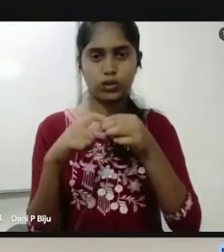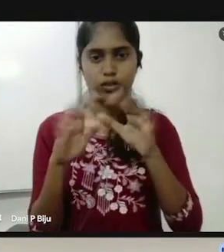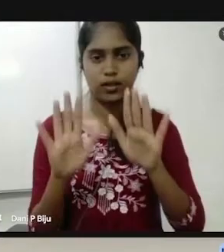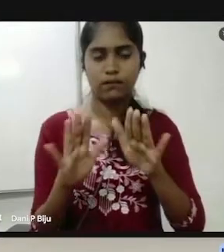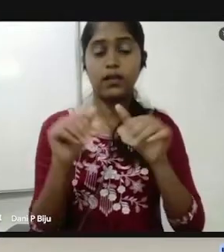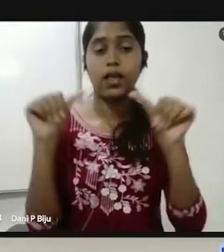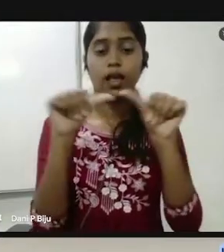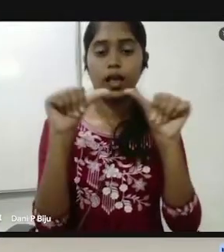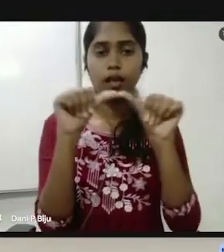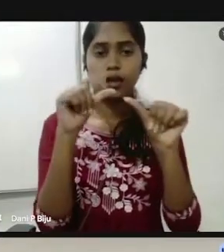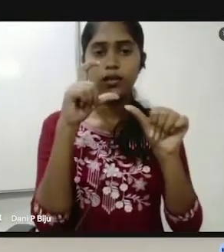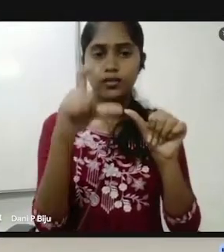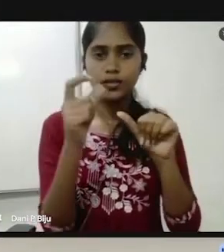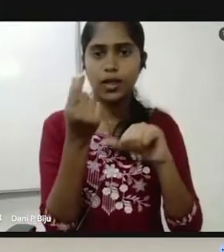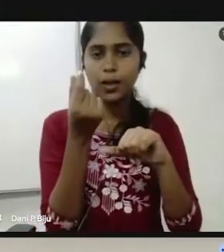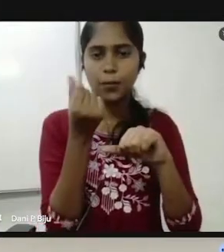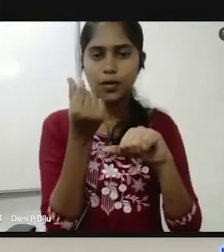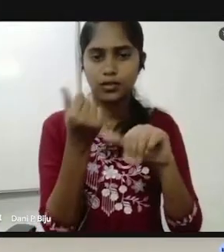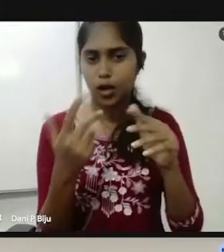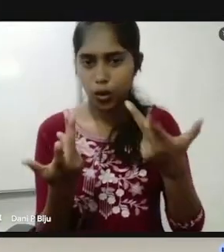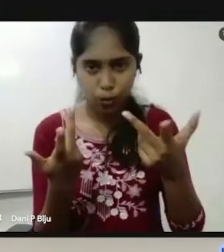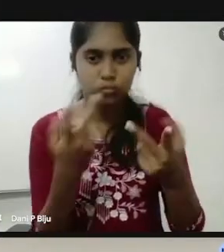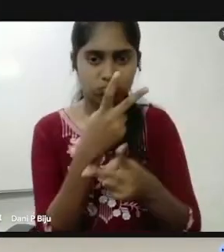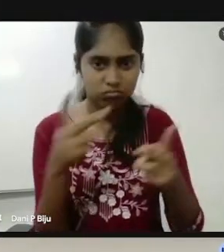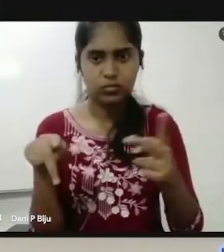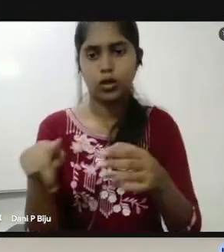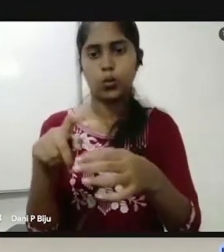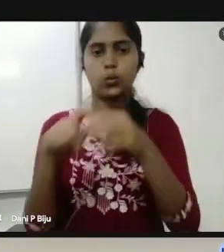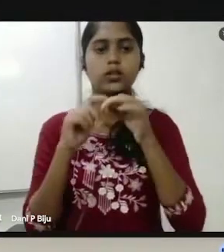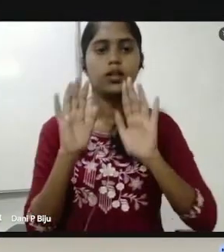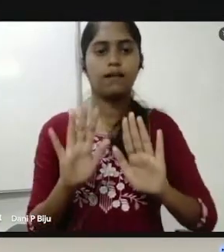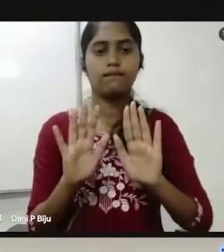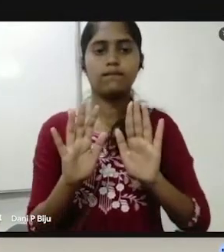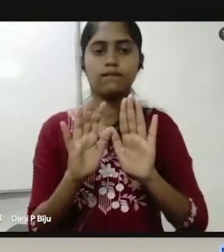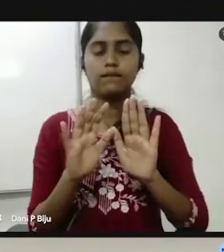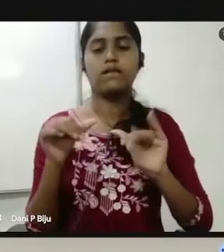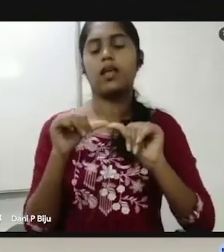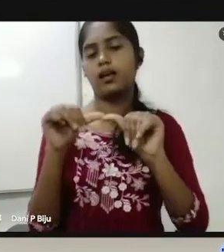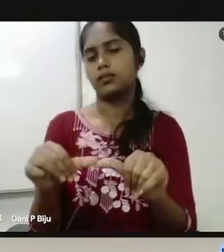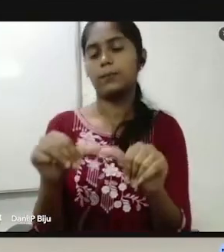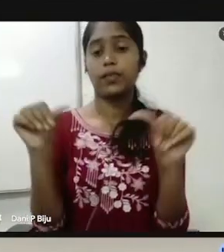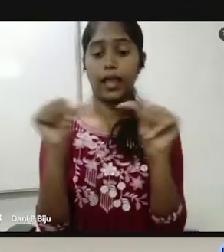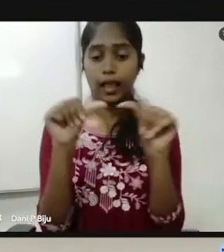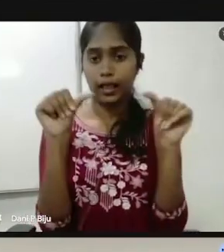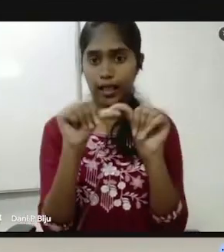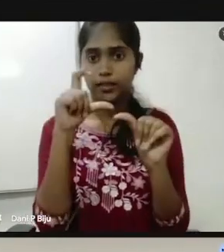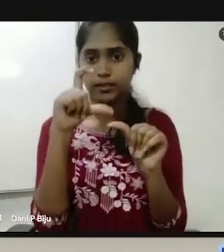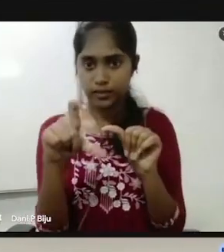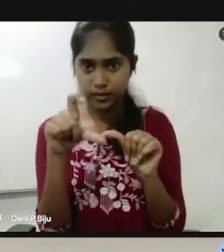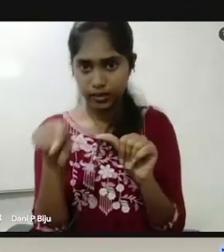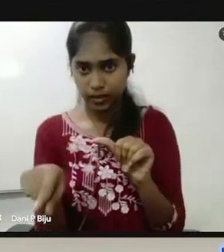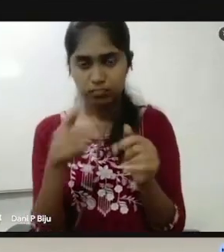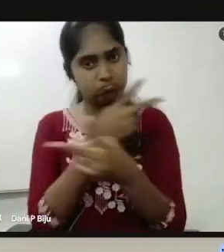AC-യുടെ പ്രൈസ് റേഞ്ച് എന്നാണ് ചോദിച്ചിരിക്കുന്നത്. അത് എന്ത് തരം AC ആണ് എന്നുള്ളത് അനുസരിച്ചാണ് നമ്മൾ അതിന് പ്രൈസ് ഉള്ളത്.